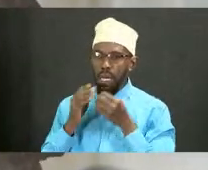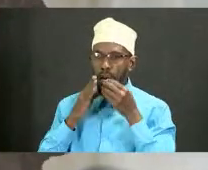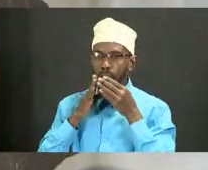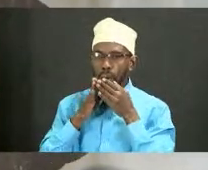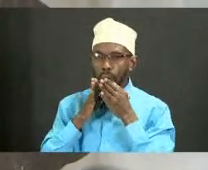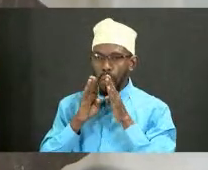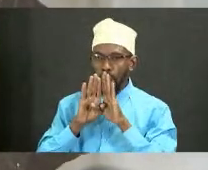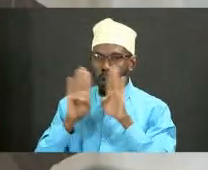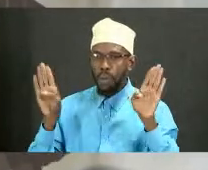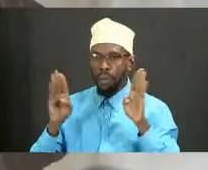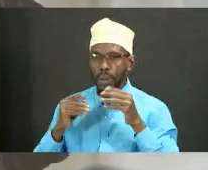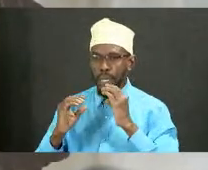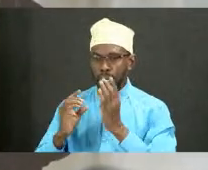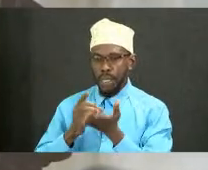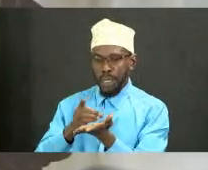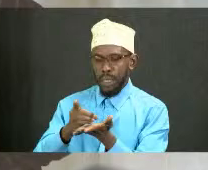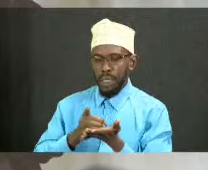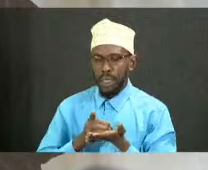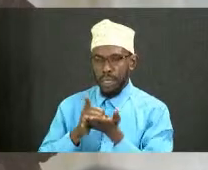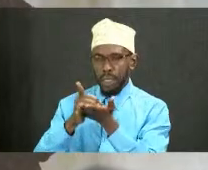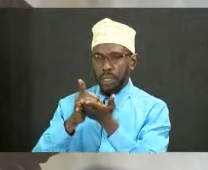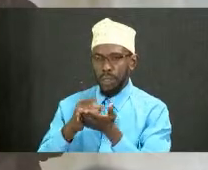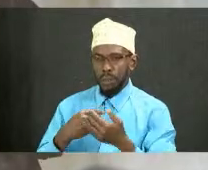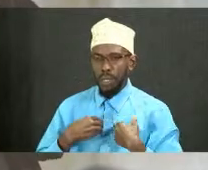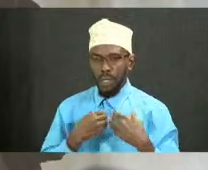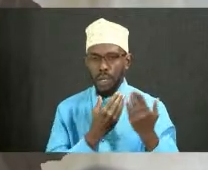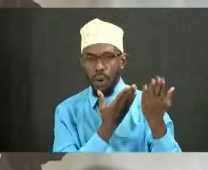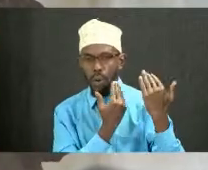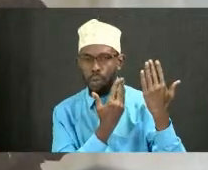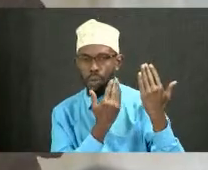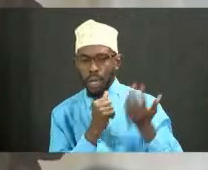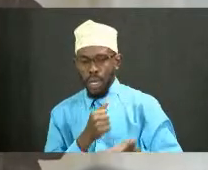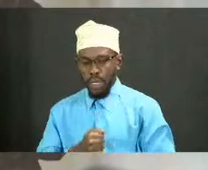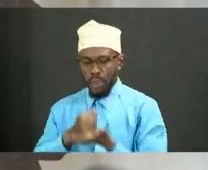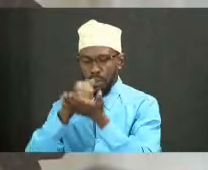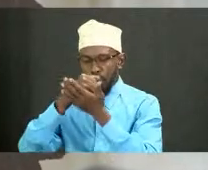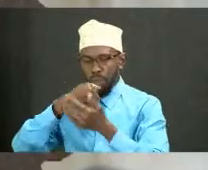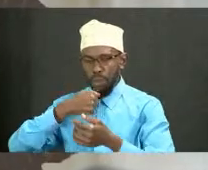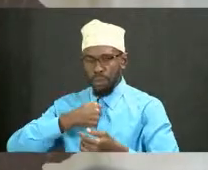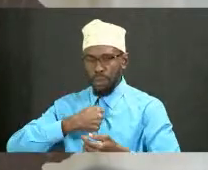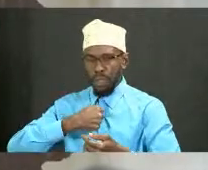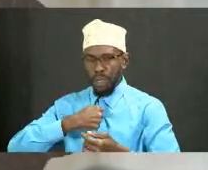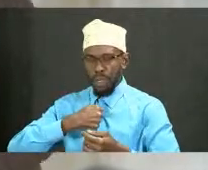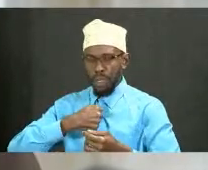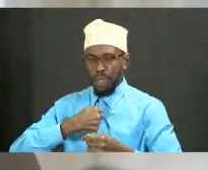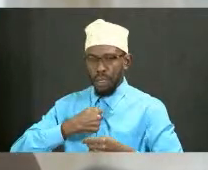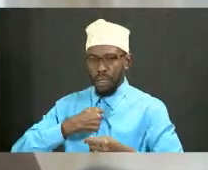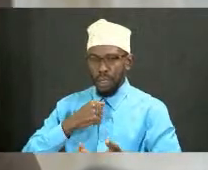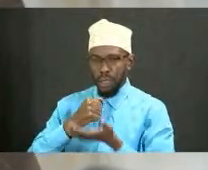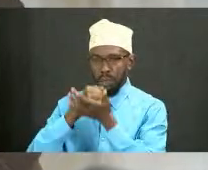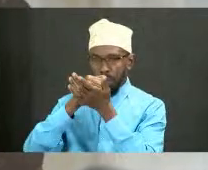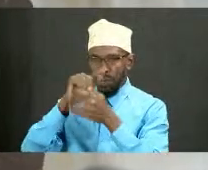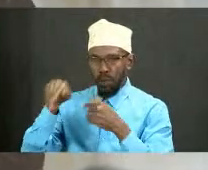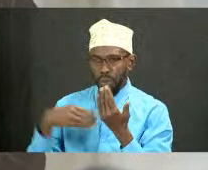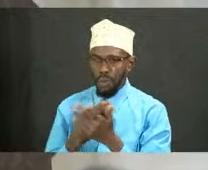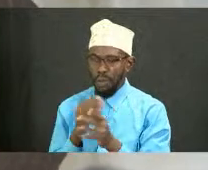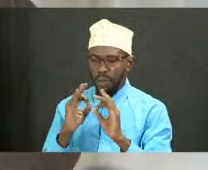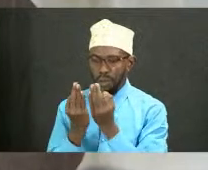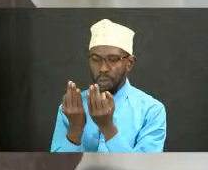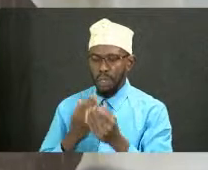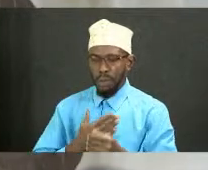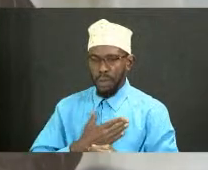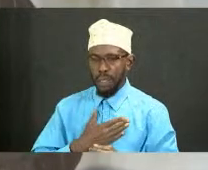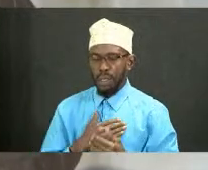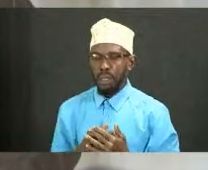open discussion inanifanyikia, na hivi ndio natarajia mni support ili niwezeshe kuwa support pia nyinyi kama